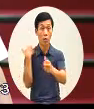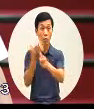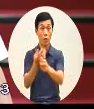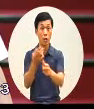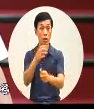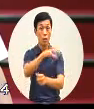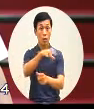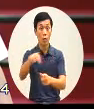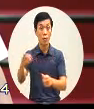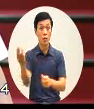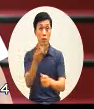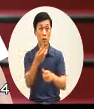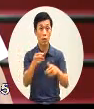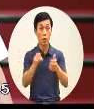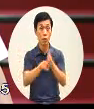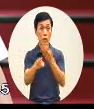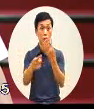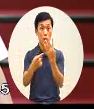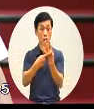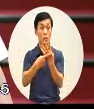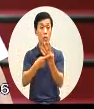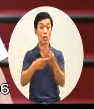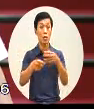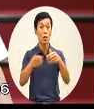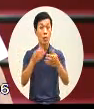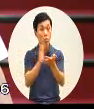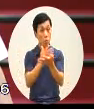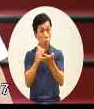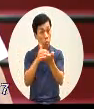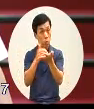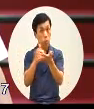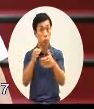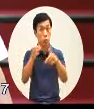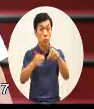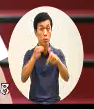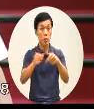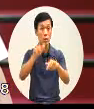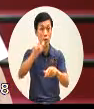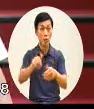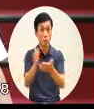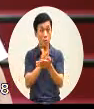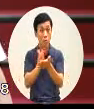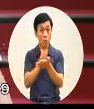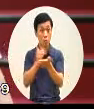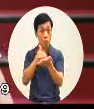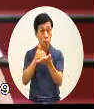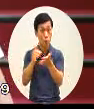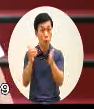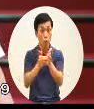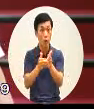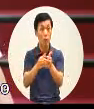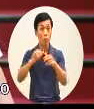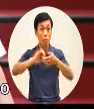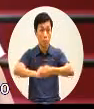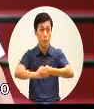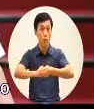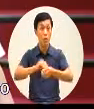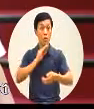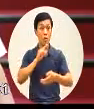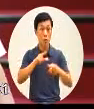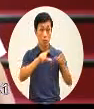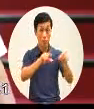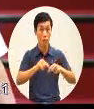上专业估价师来查估后评定哦，好、哦，这个是以市